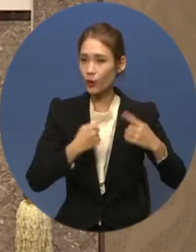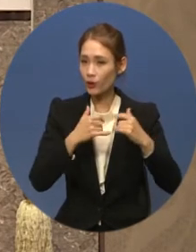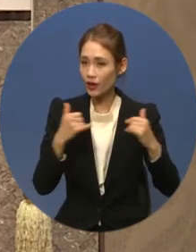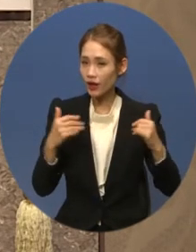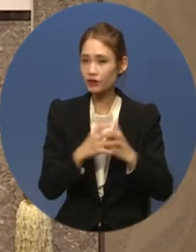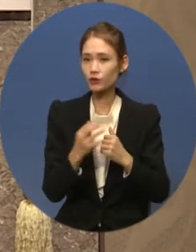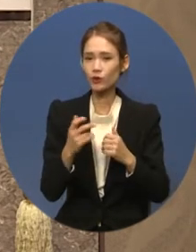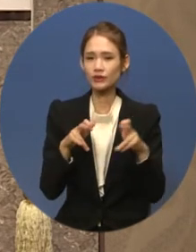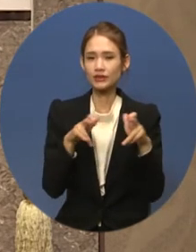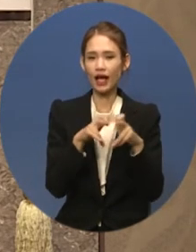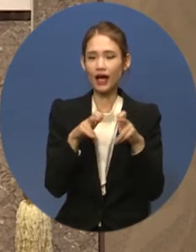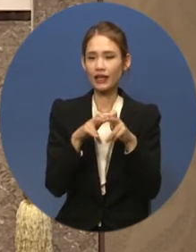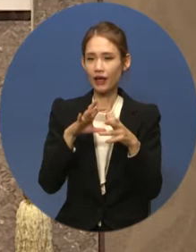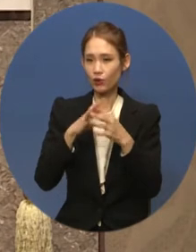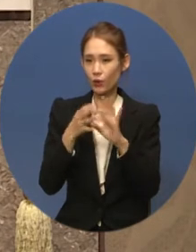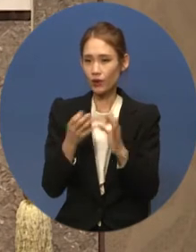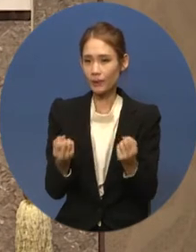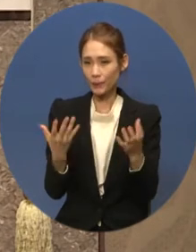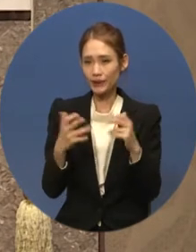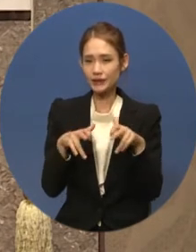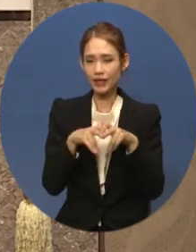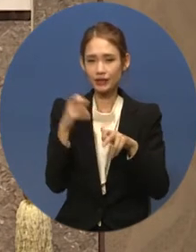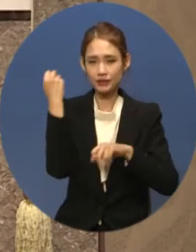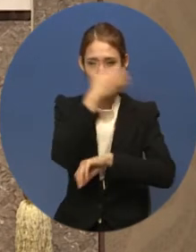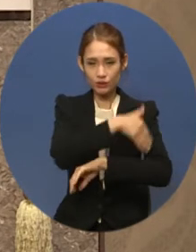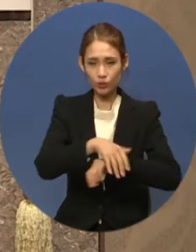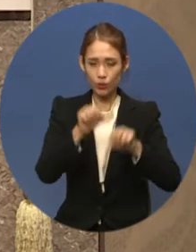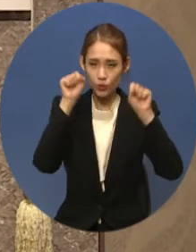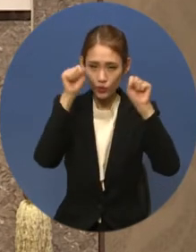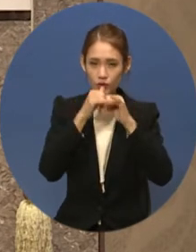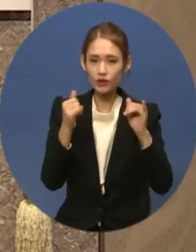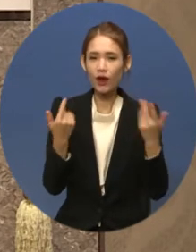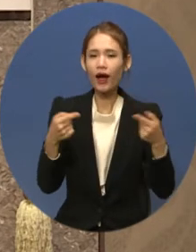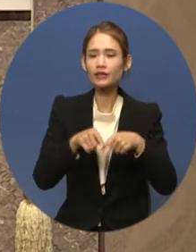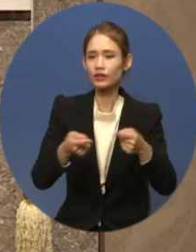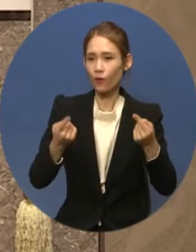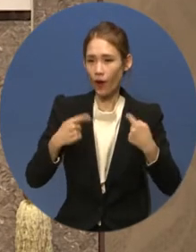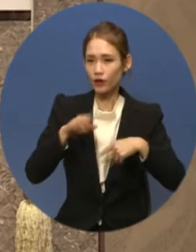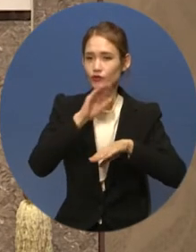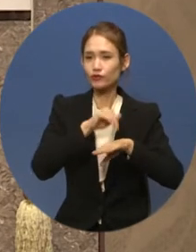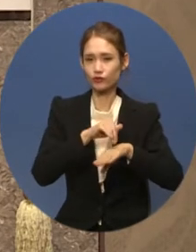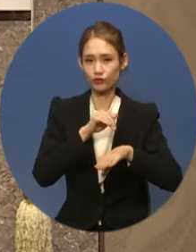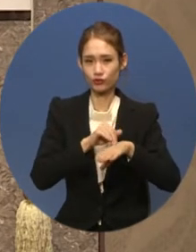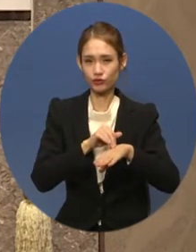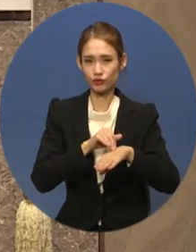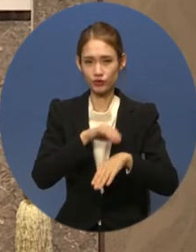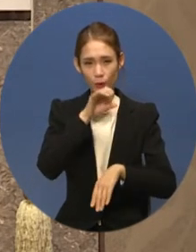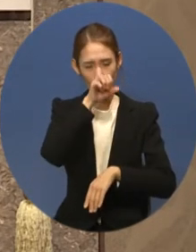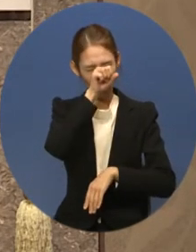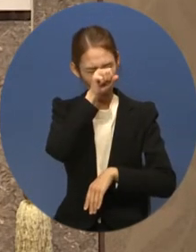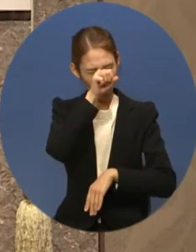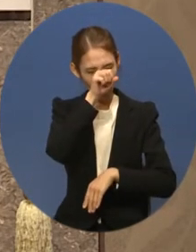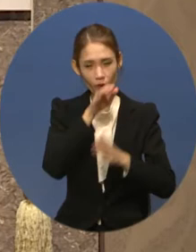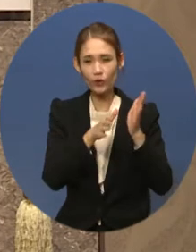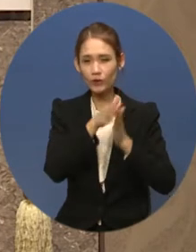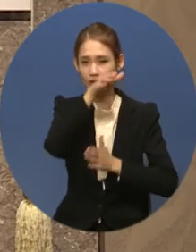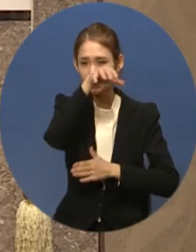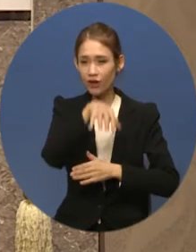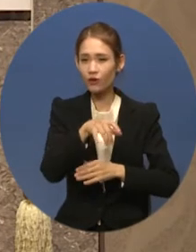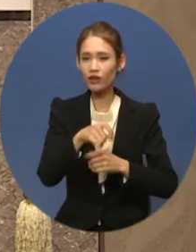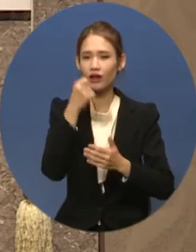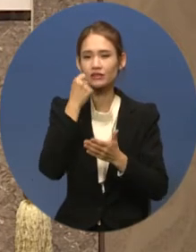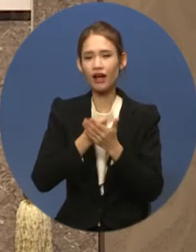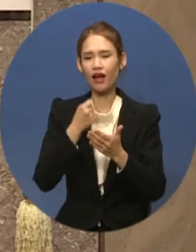페루 올림픽에 나가는 많은 장애인 스포츠인 들도 오셔서 같이 훈련을 하세요 정말 좋은 시설인데 안타깝게도